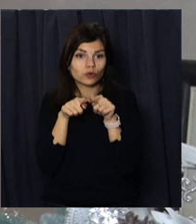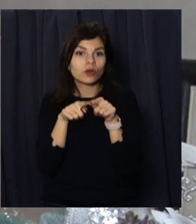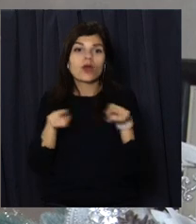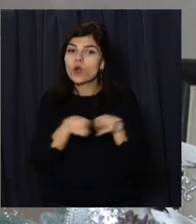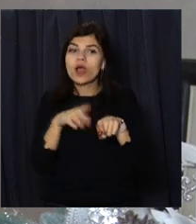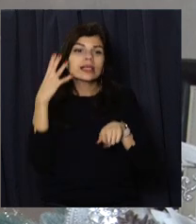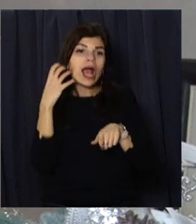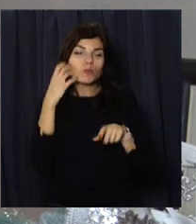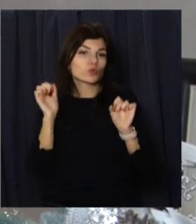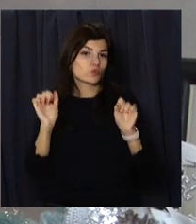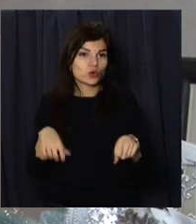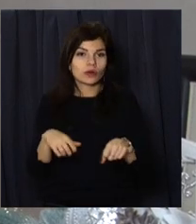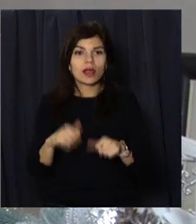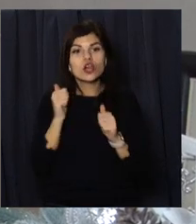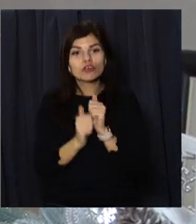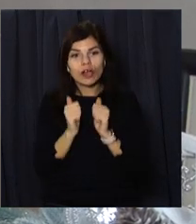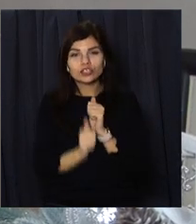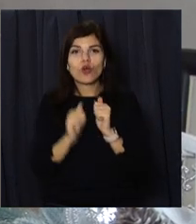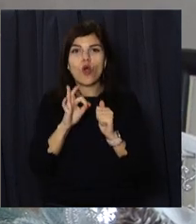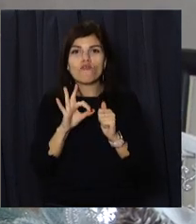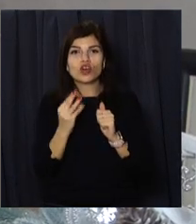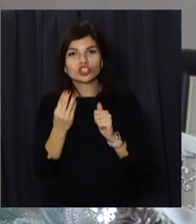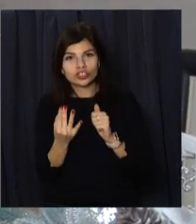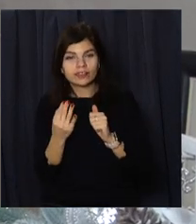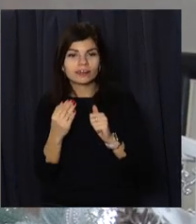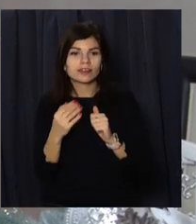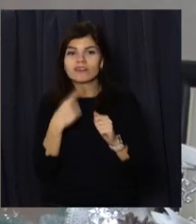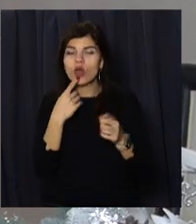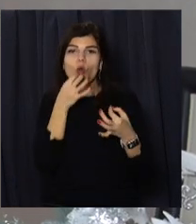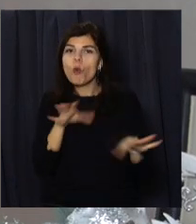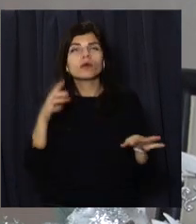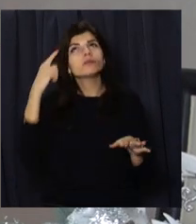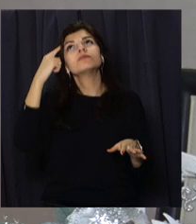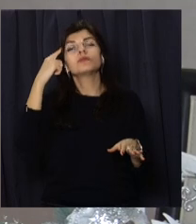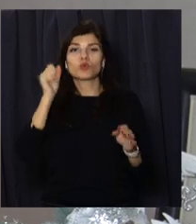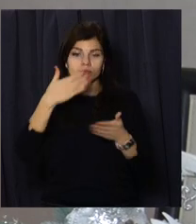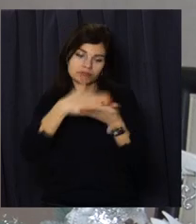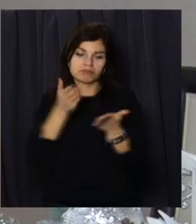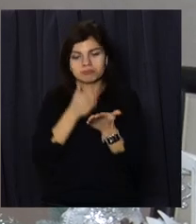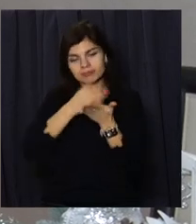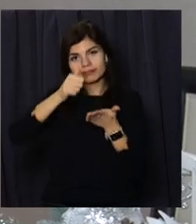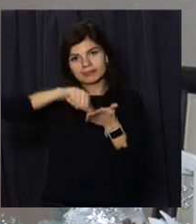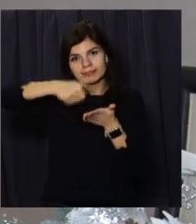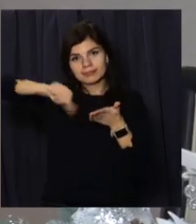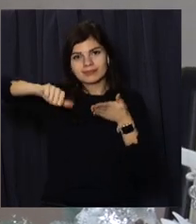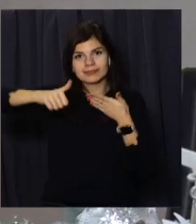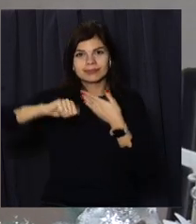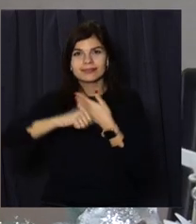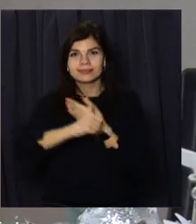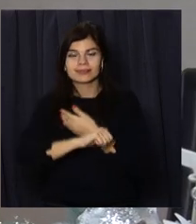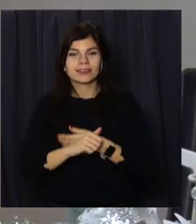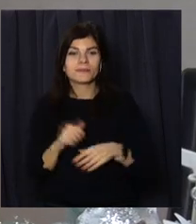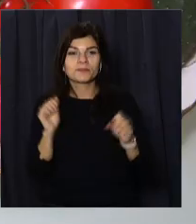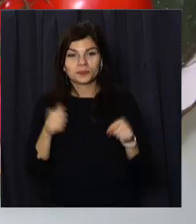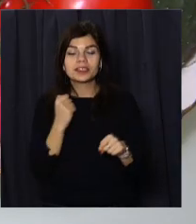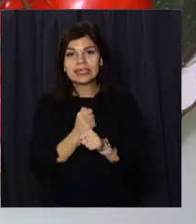голову зараз, в даний момент. Можна брати і експериментувати. Ніяких обмежень по фруктам, по овочам, по